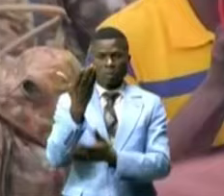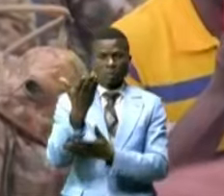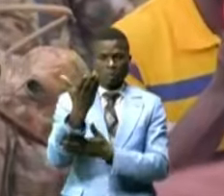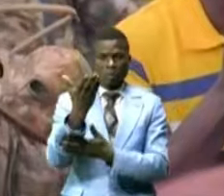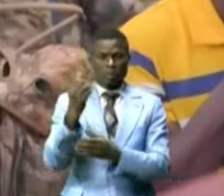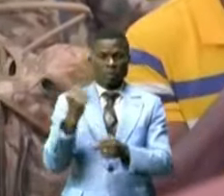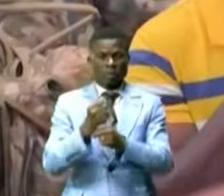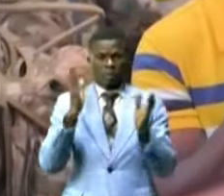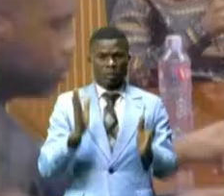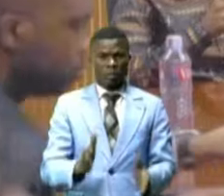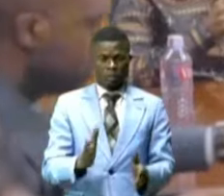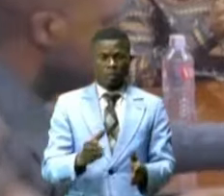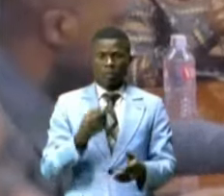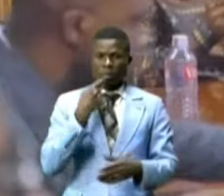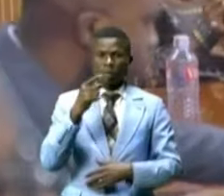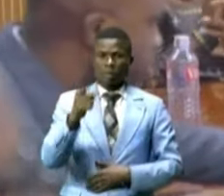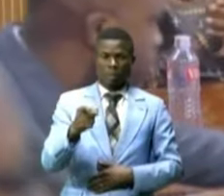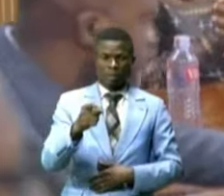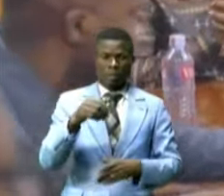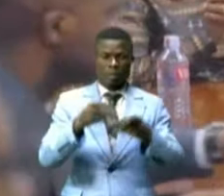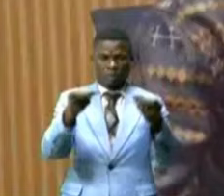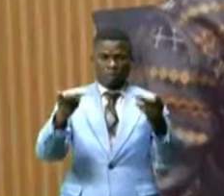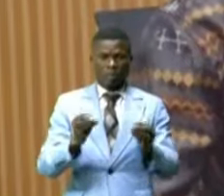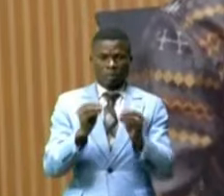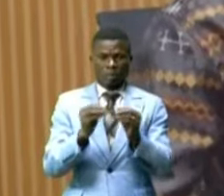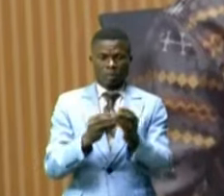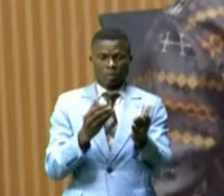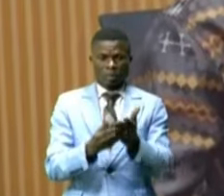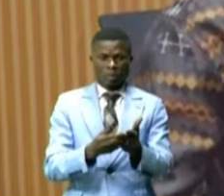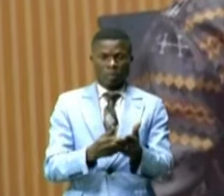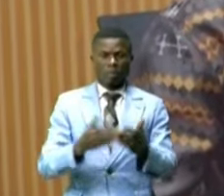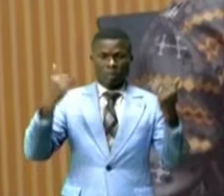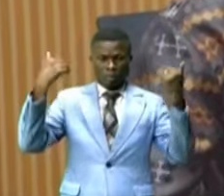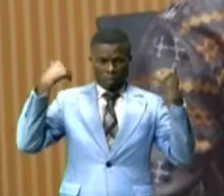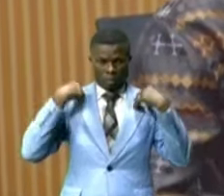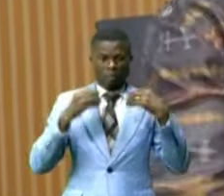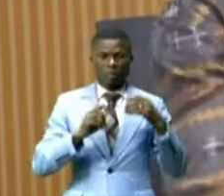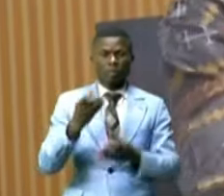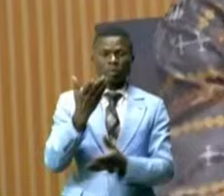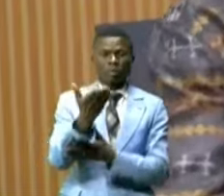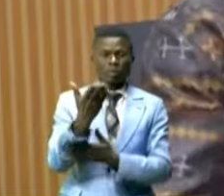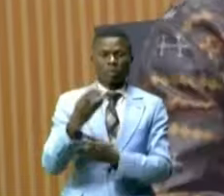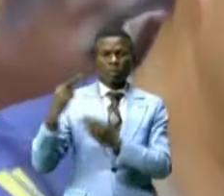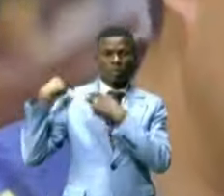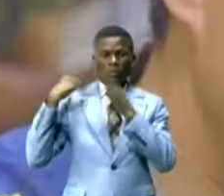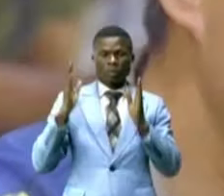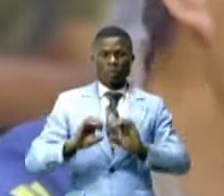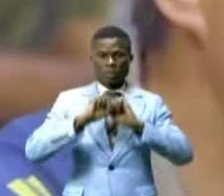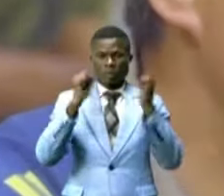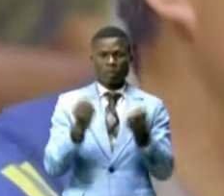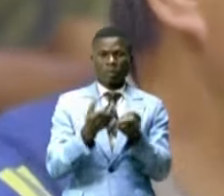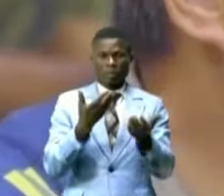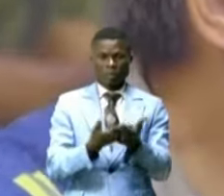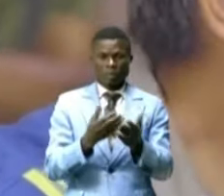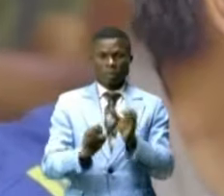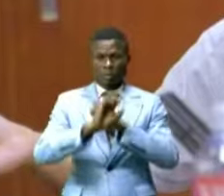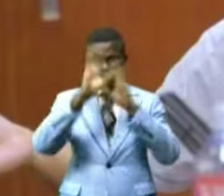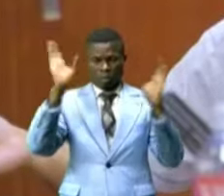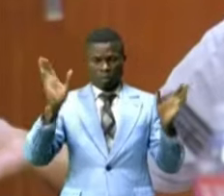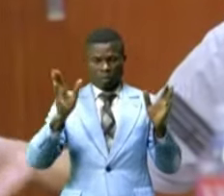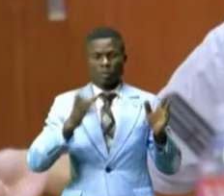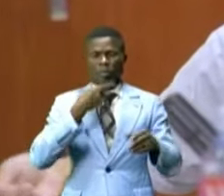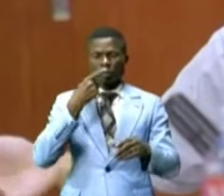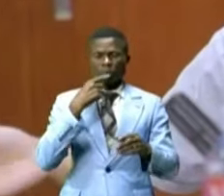sous-traitants lui est adressé. Dans cette salle de réunion, le DG de l'ARSP va inviter le responsable de cette société minière à la franche